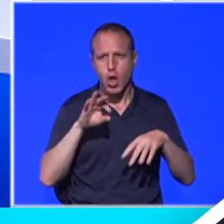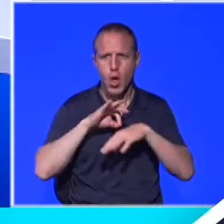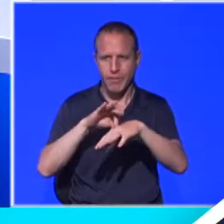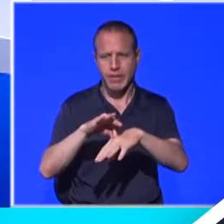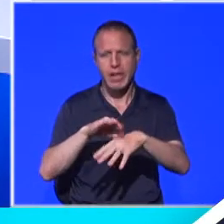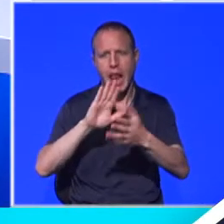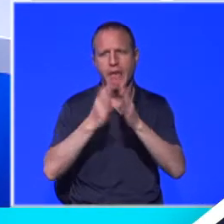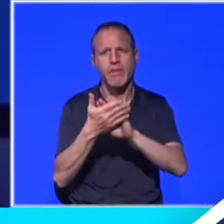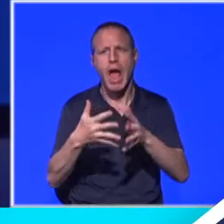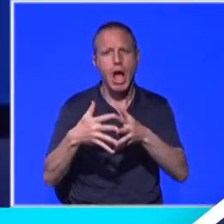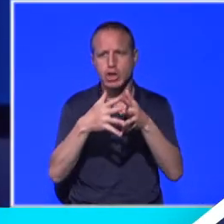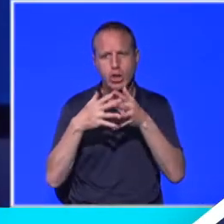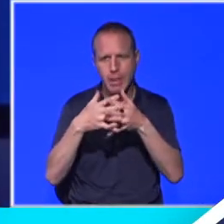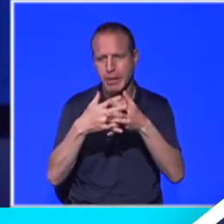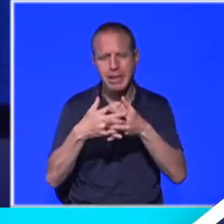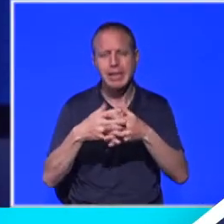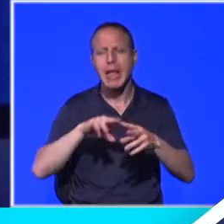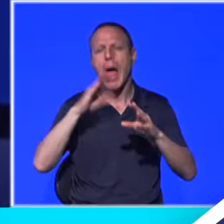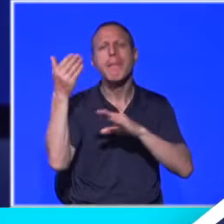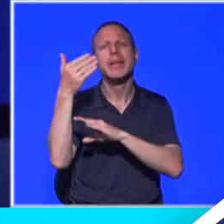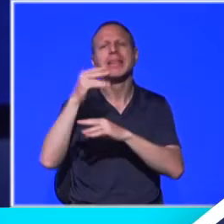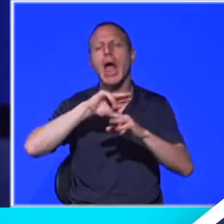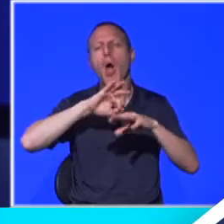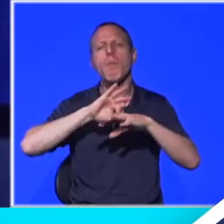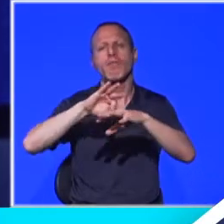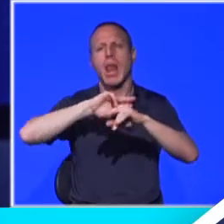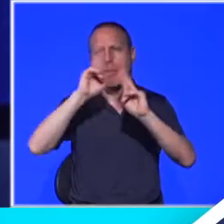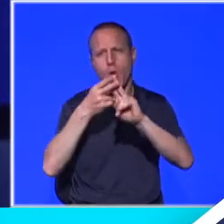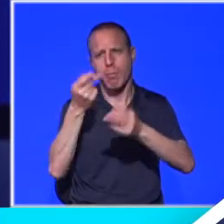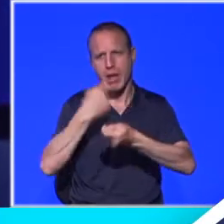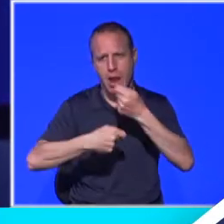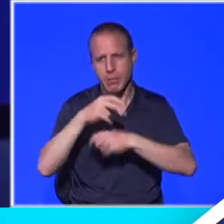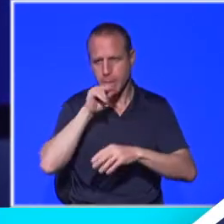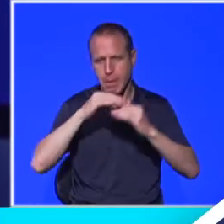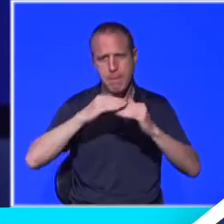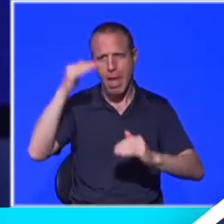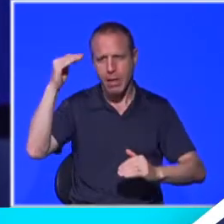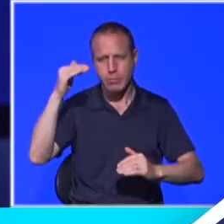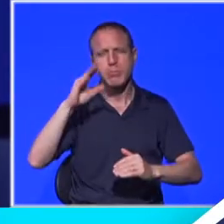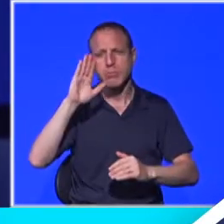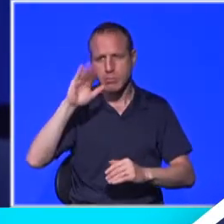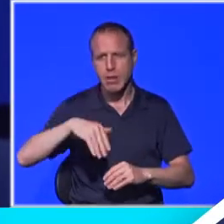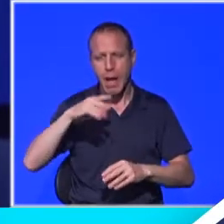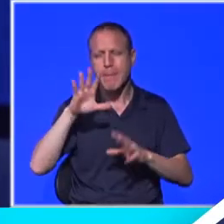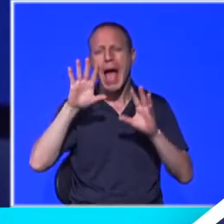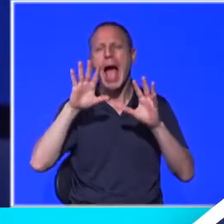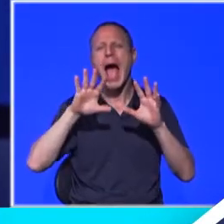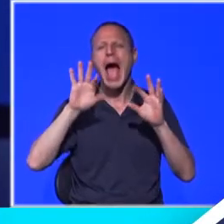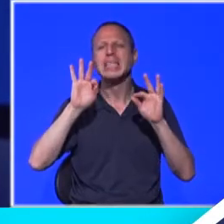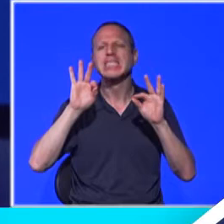שהפך את ארצות הברית למדינה המובילה בעולם מבחינה כלכלית. מדברים על פערים, מדברים גם העשירון